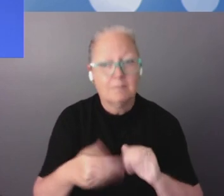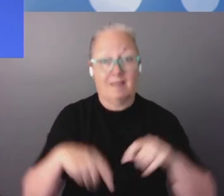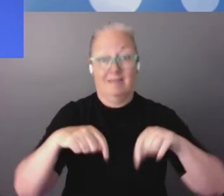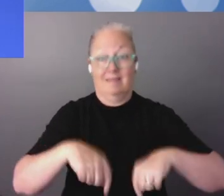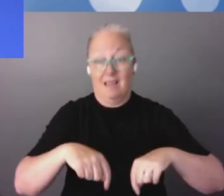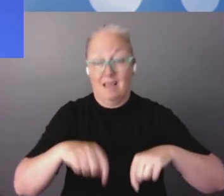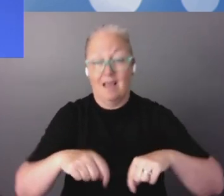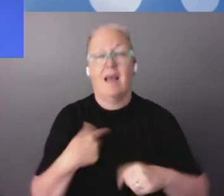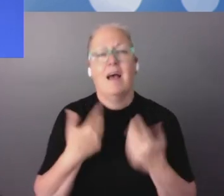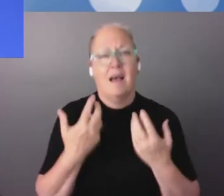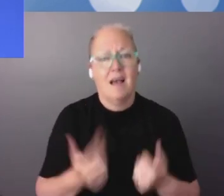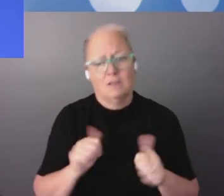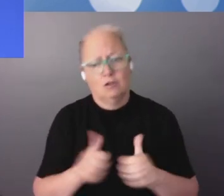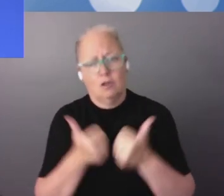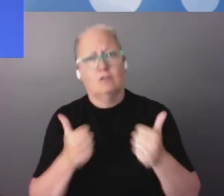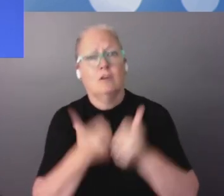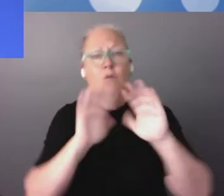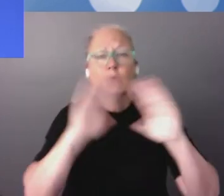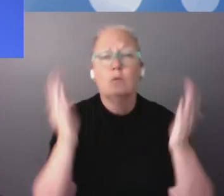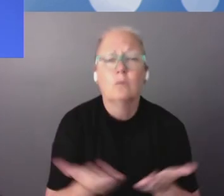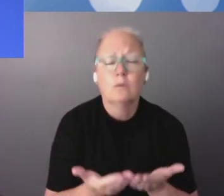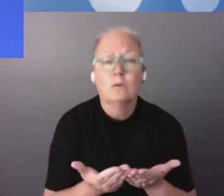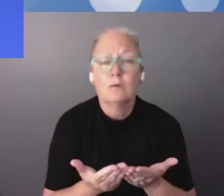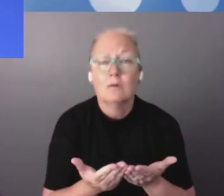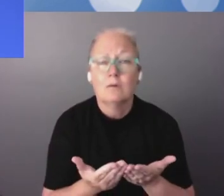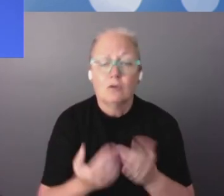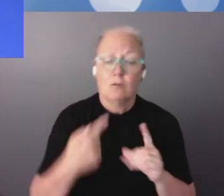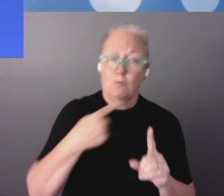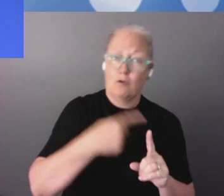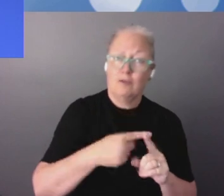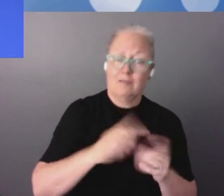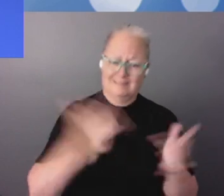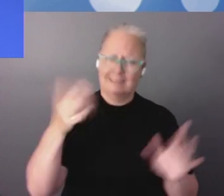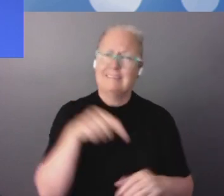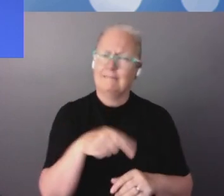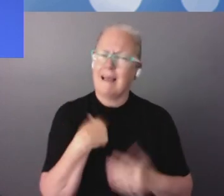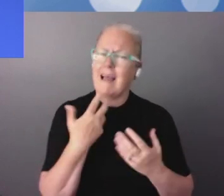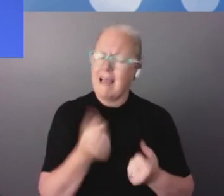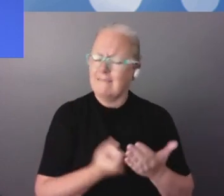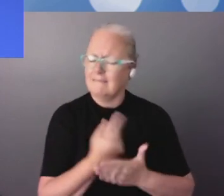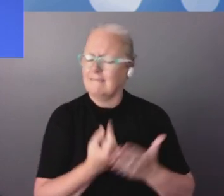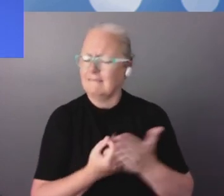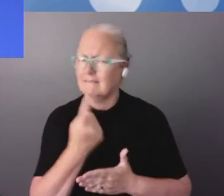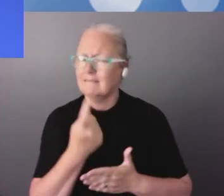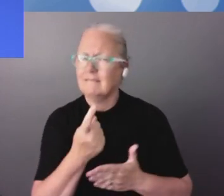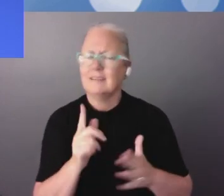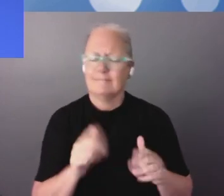我们谈到互联网，我们必须要制定全球的解决方案。